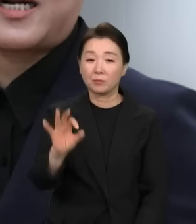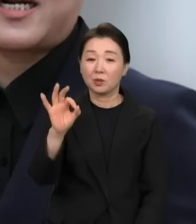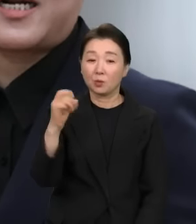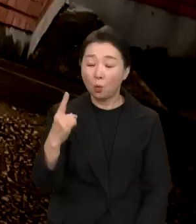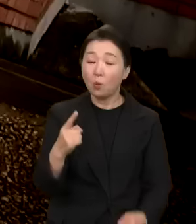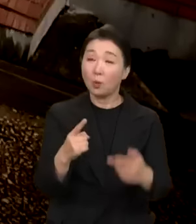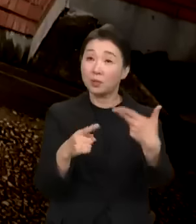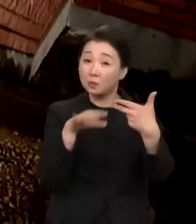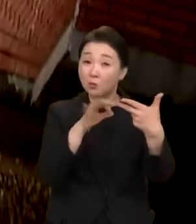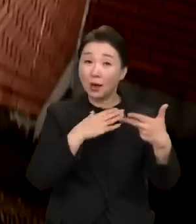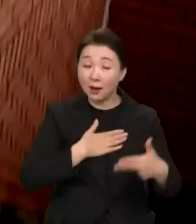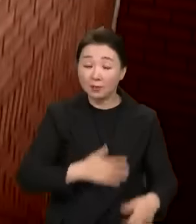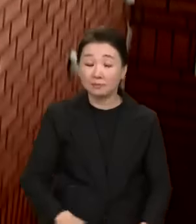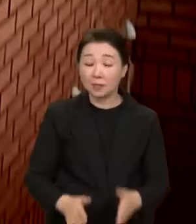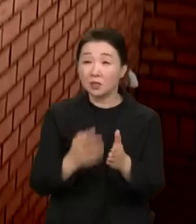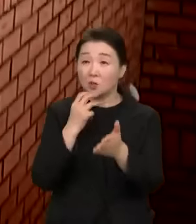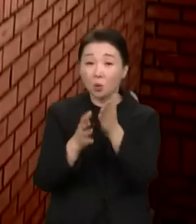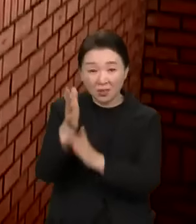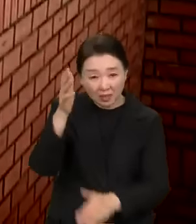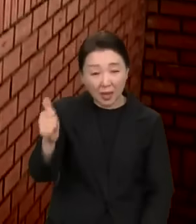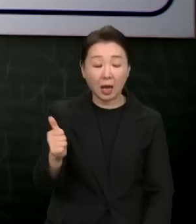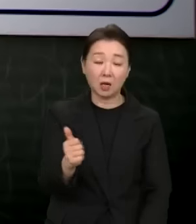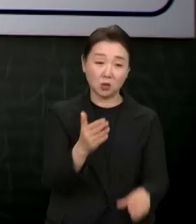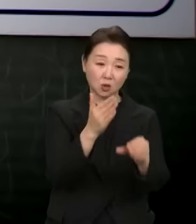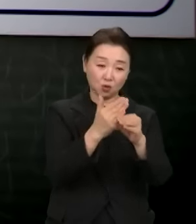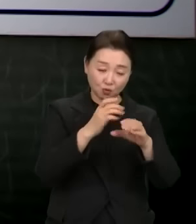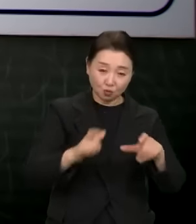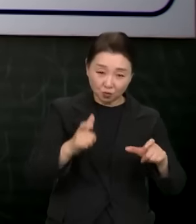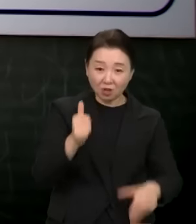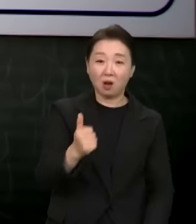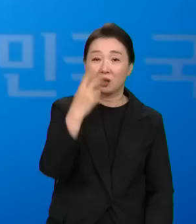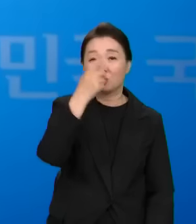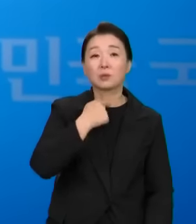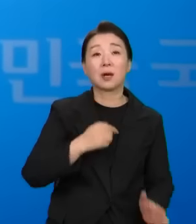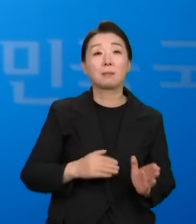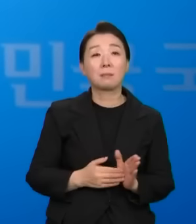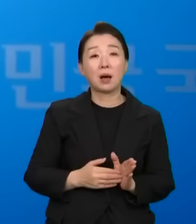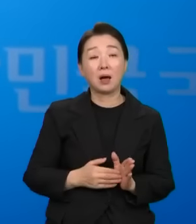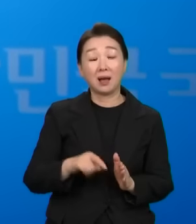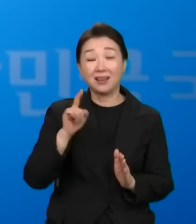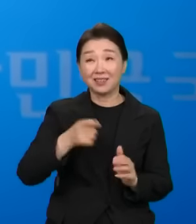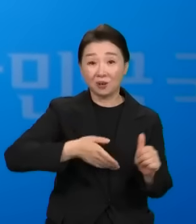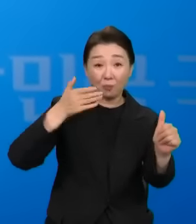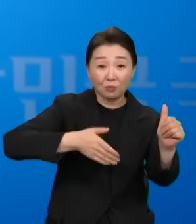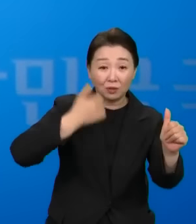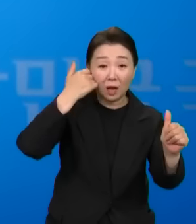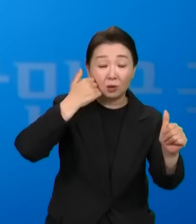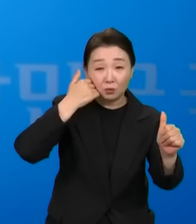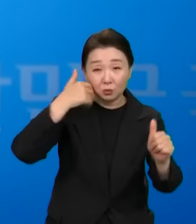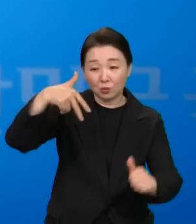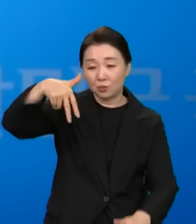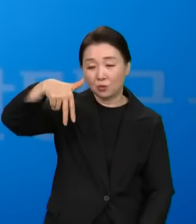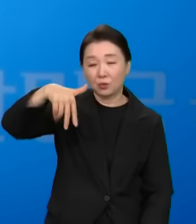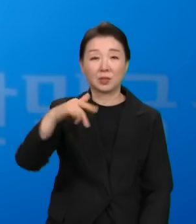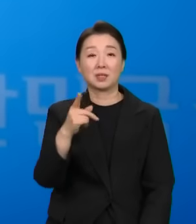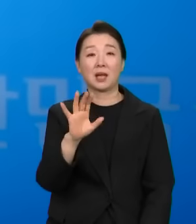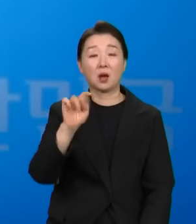7% 정도. 시장뿐 아니라 서울중구청장 조사도 진행했는데 이걸 의뢰한 건 지상욱 당시